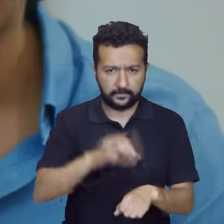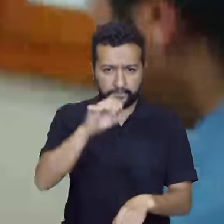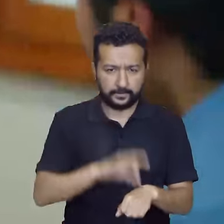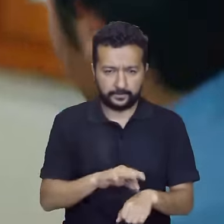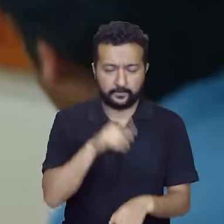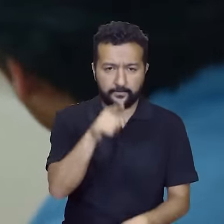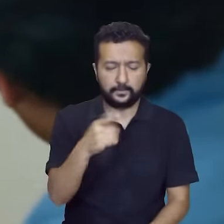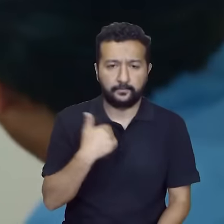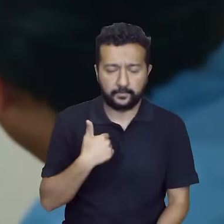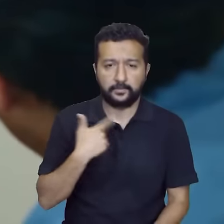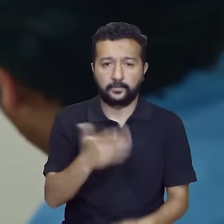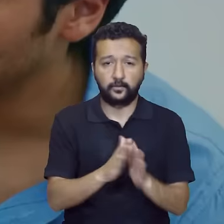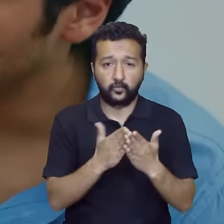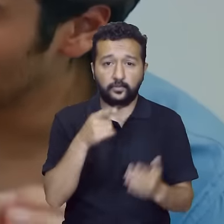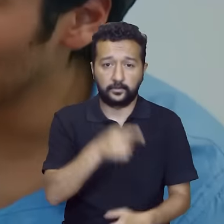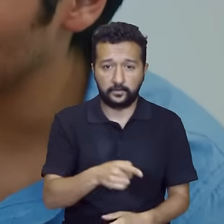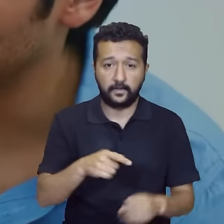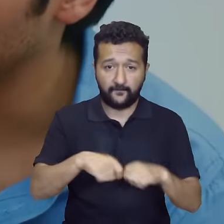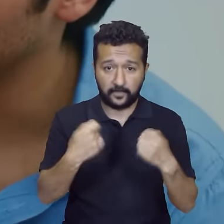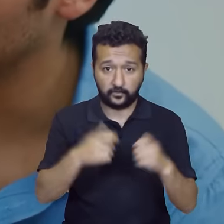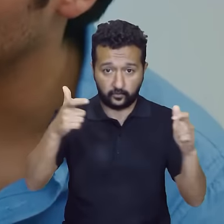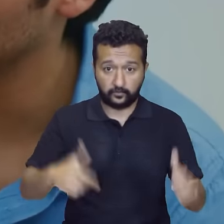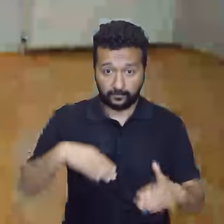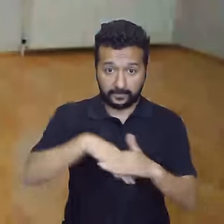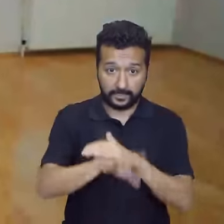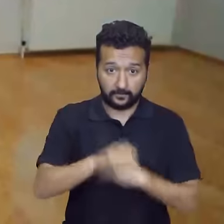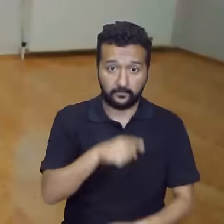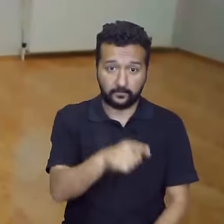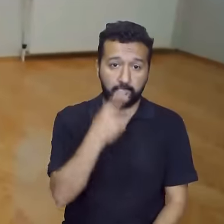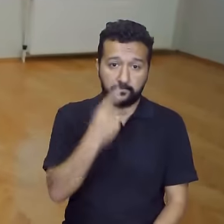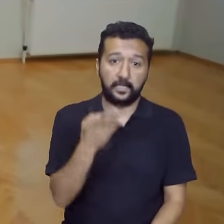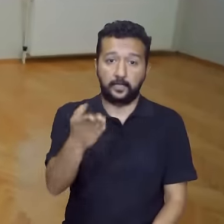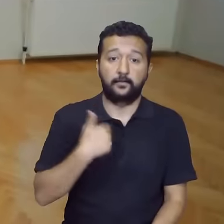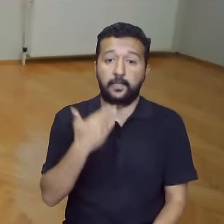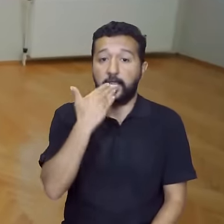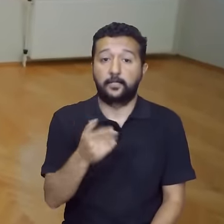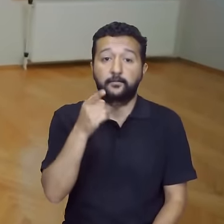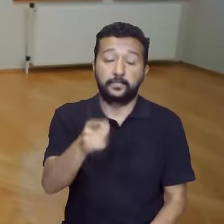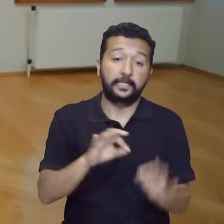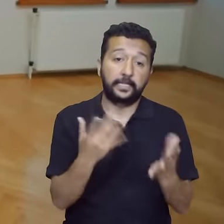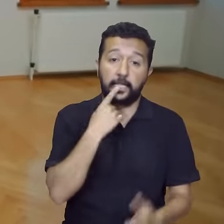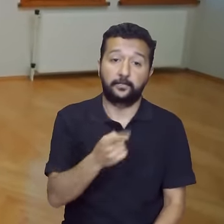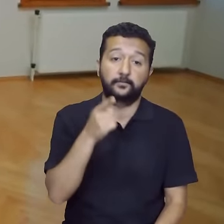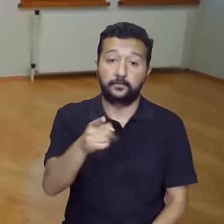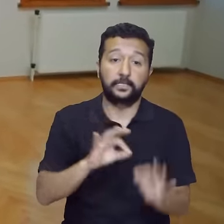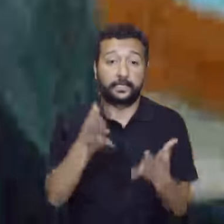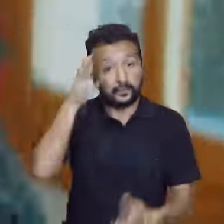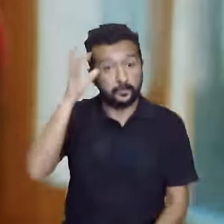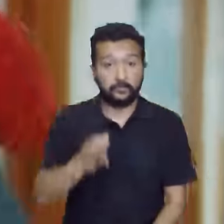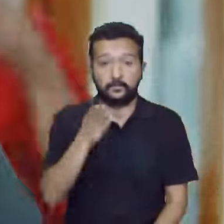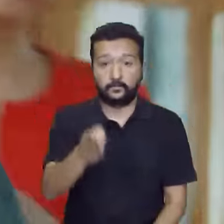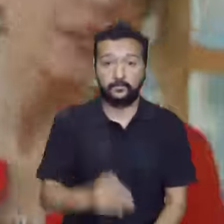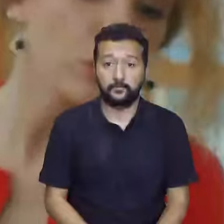Bir dakika. Sen bizim cüzdanımızı fasulye çuvalında mı saklıyorsun? Al işte. Ben ne diyorum, sen ne diyorsun, neye